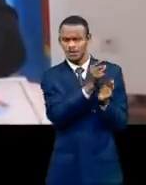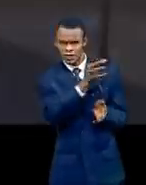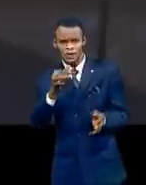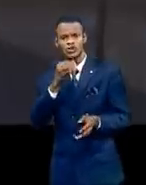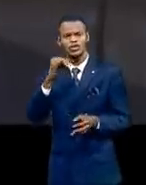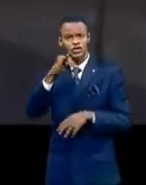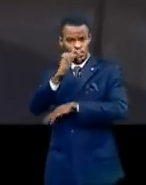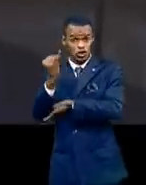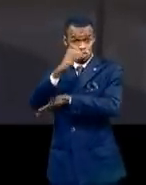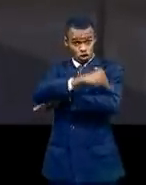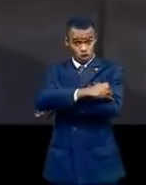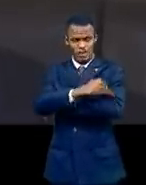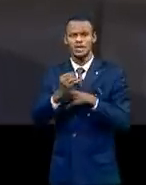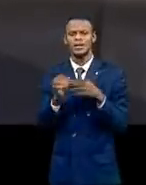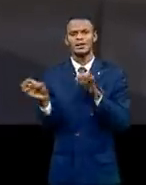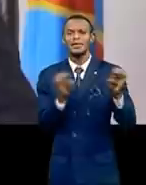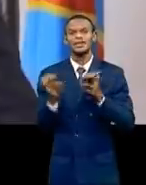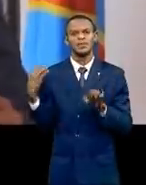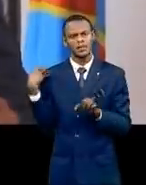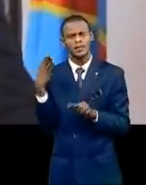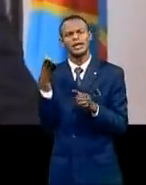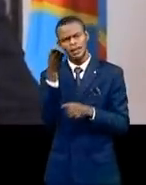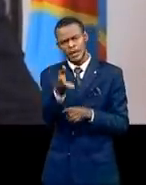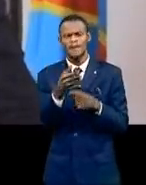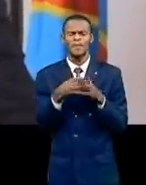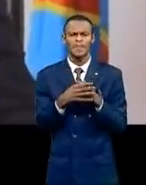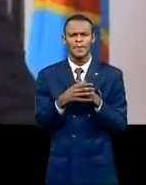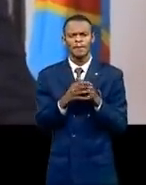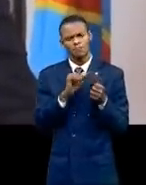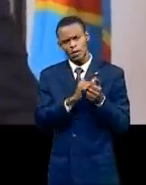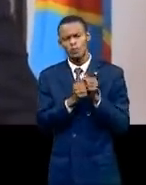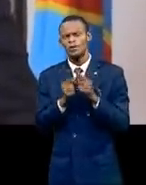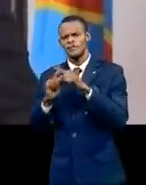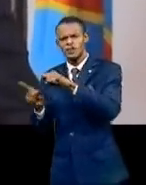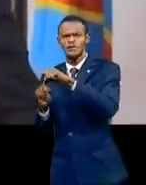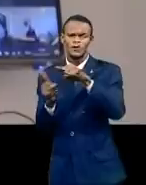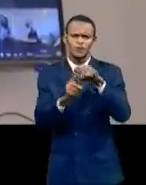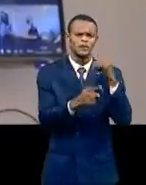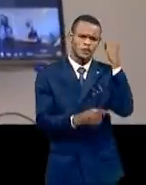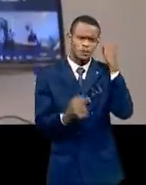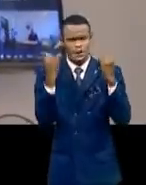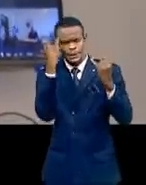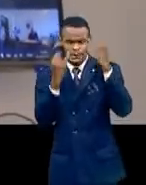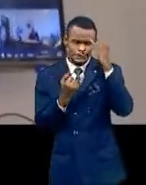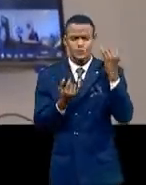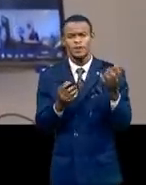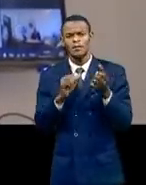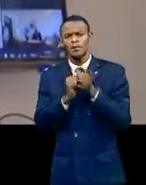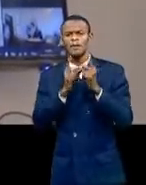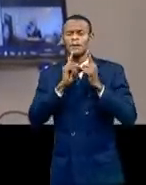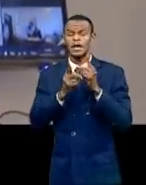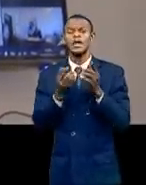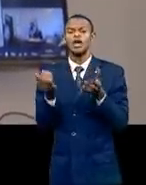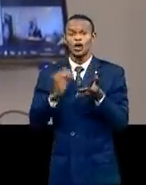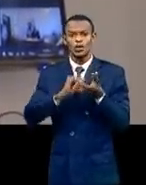édition 2021. Des réactions et commentaires en divers sens consécutif à la détention de l'ancien ministre